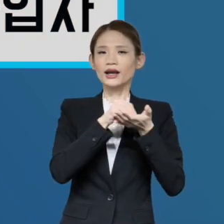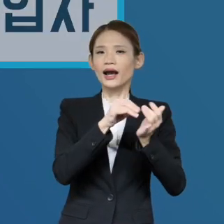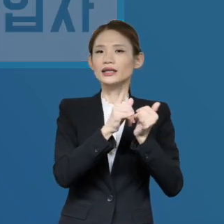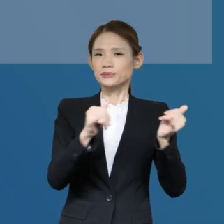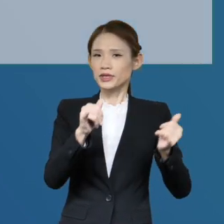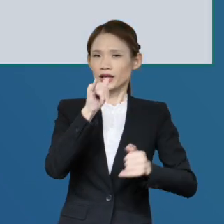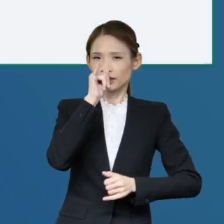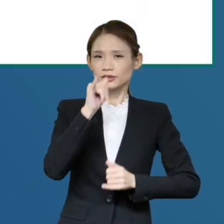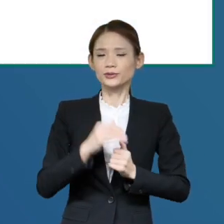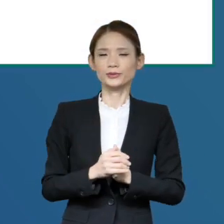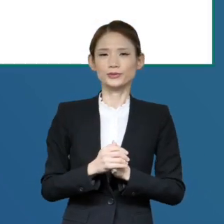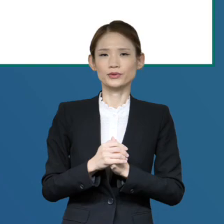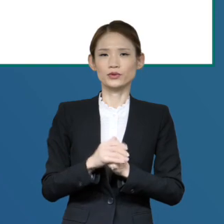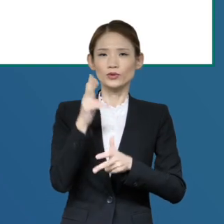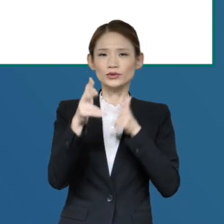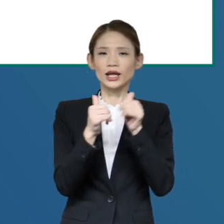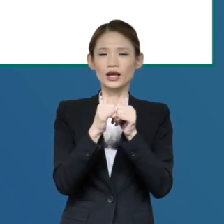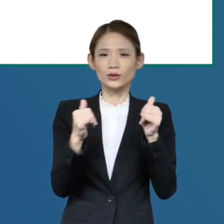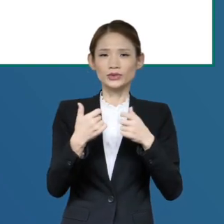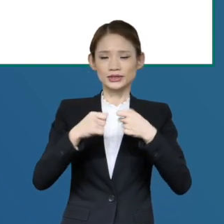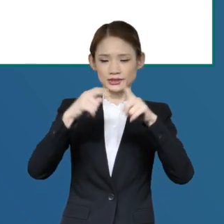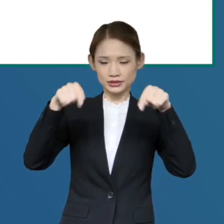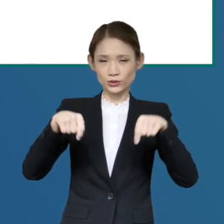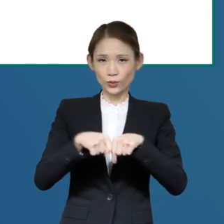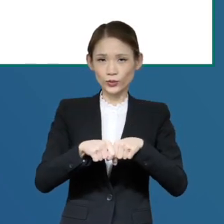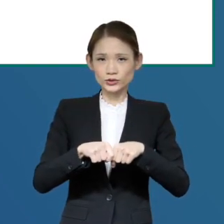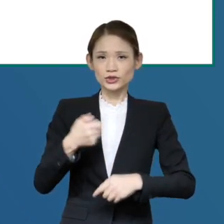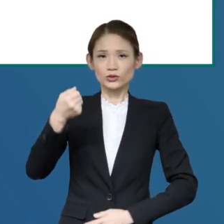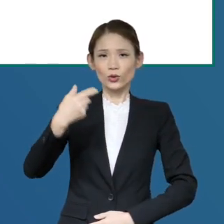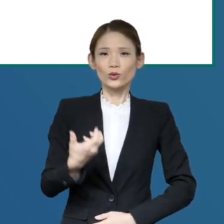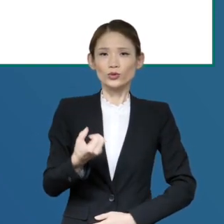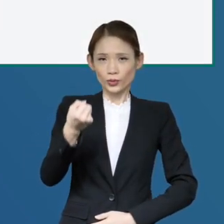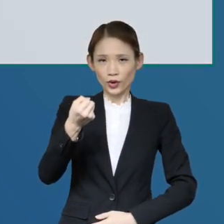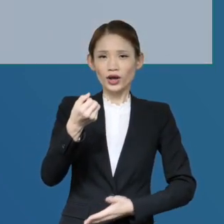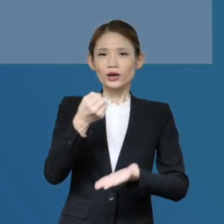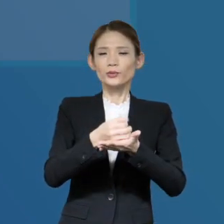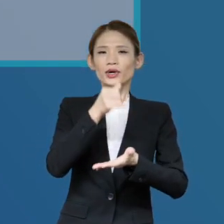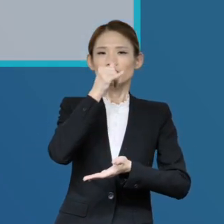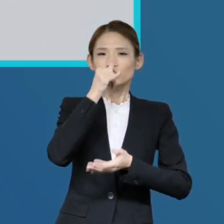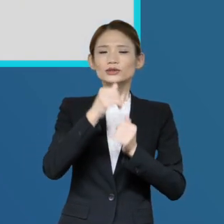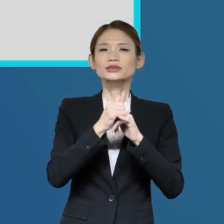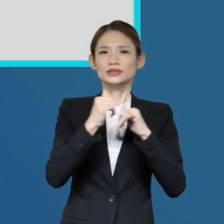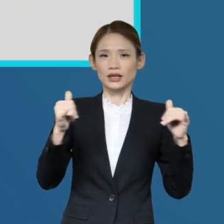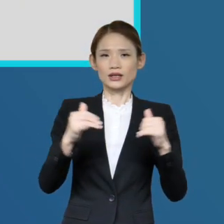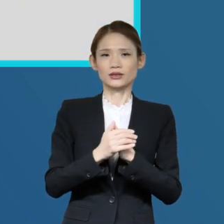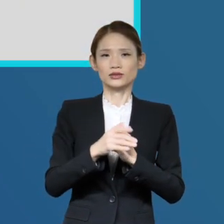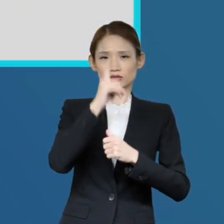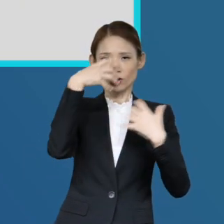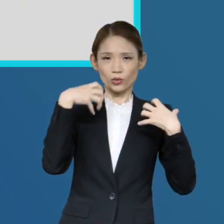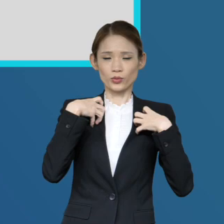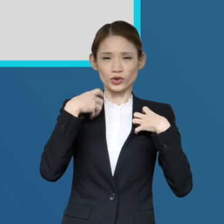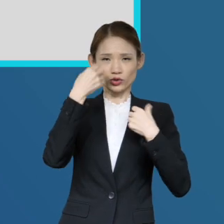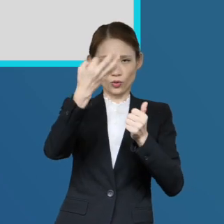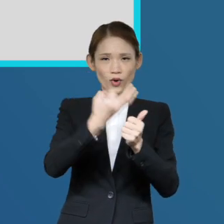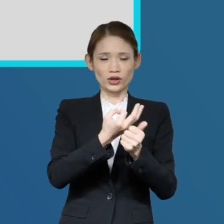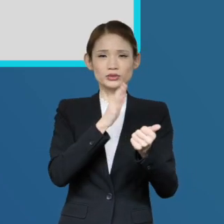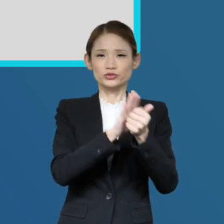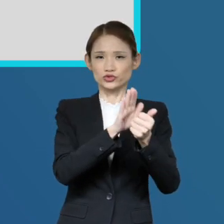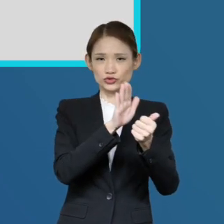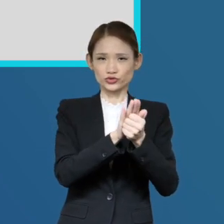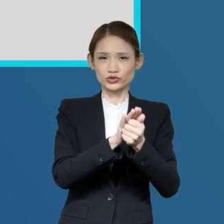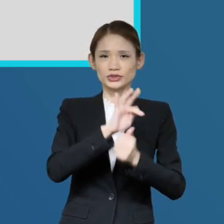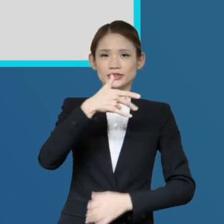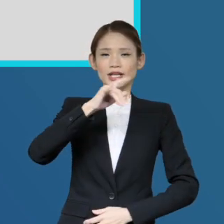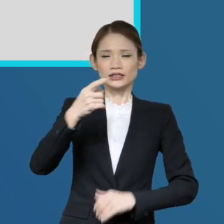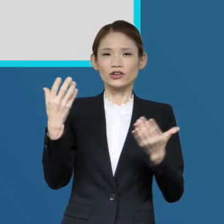가입이 되어 있는 자, 사업자 등록증 및 고유 번호증을 소지한 자, 정부에서 월급을 주는